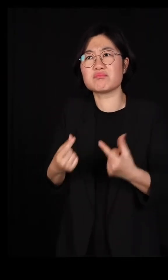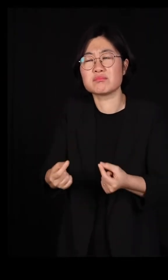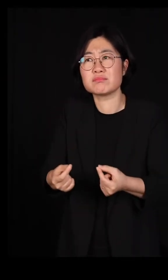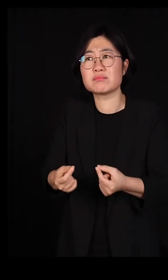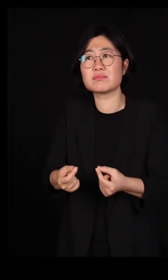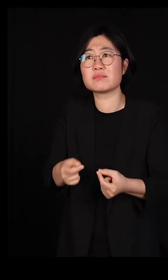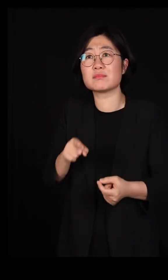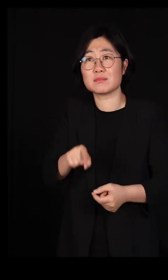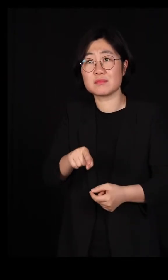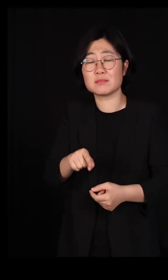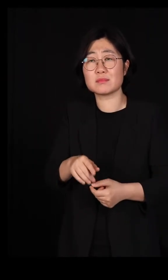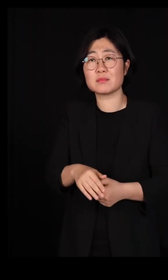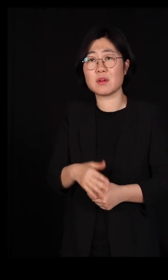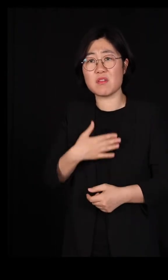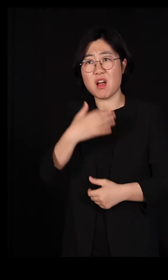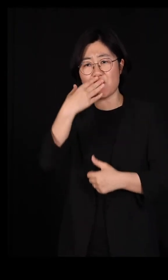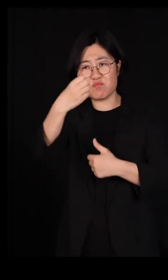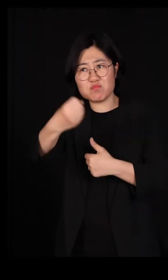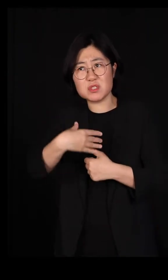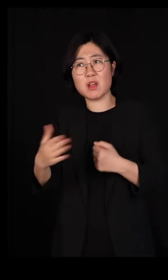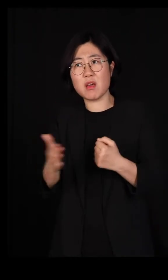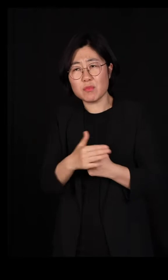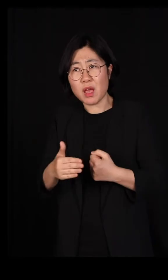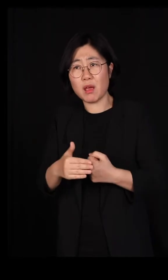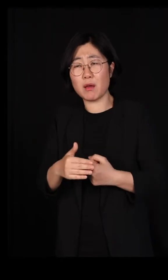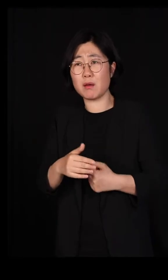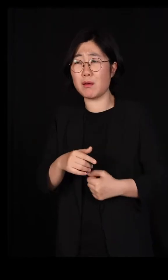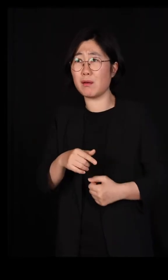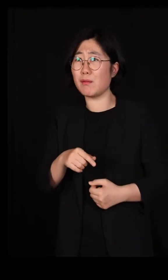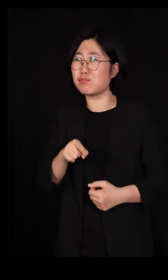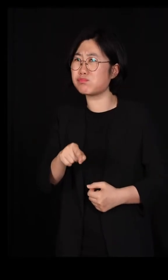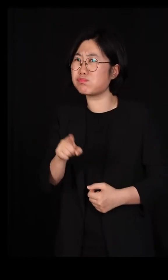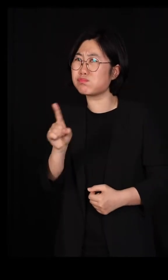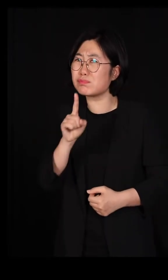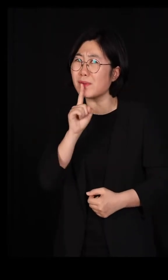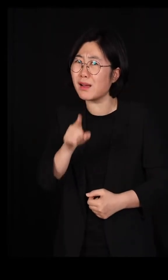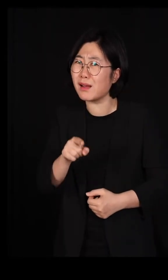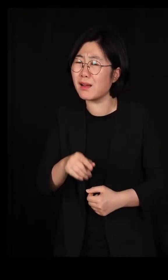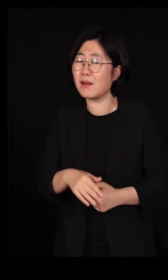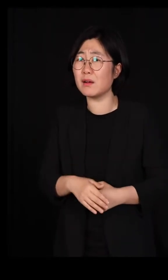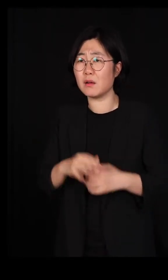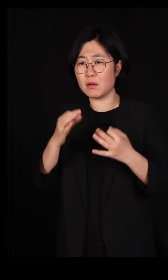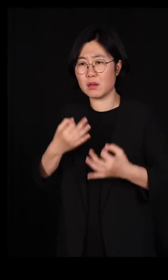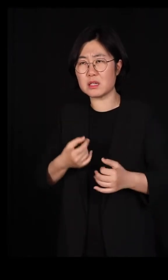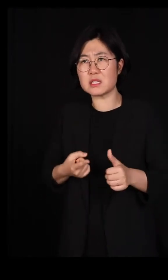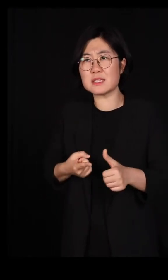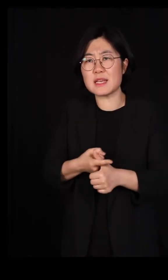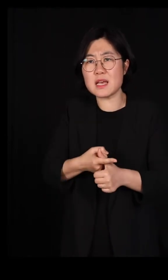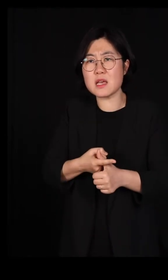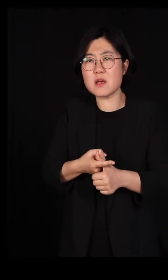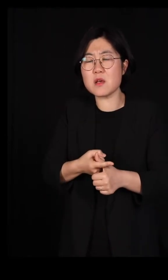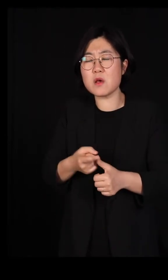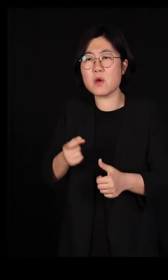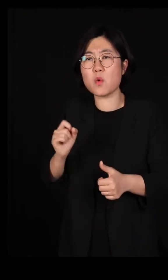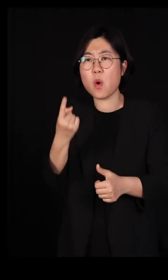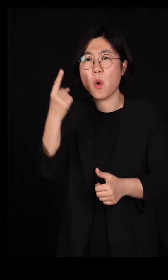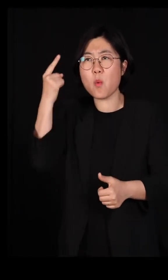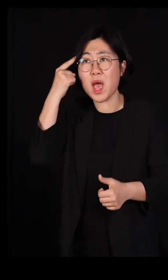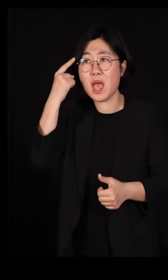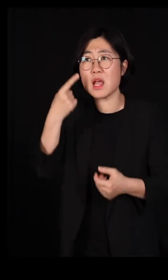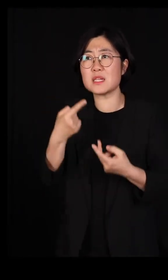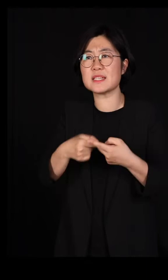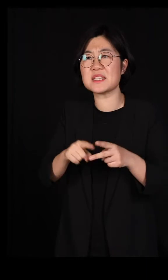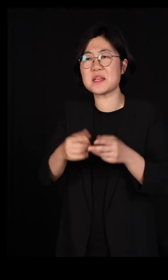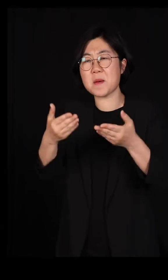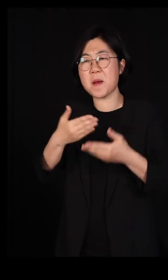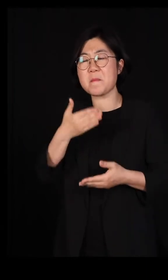"밥을 안 차려줘서 죽였어요. 나를 무시해서."라고 말을 한다는 게 무슨 뜻이겠어요? 자신의 살인 동기가 이해받을 수